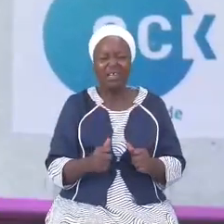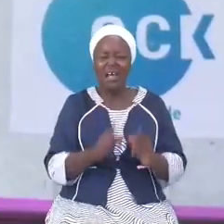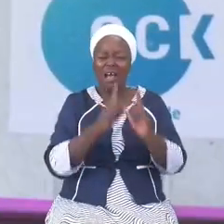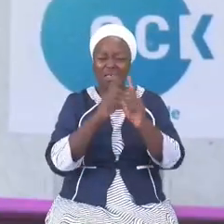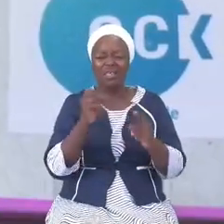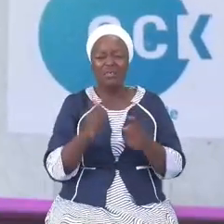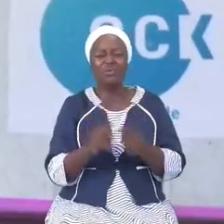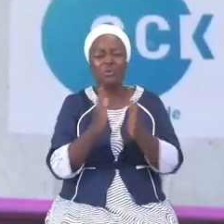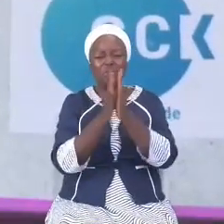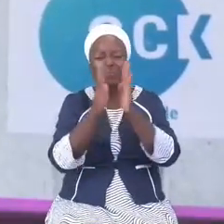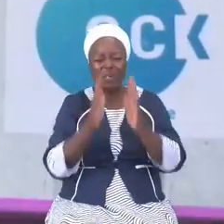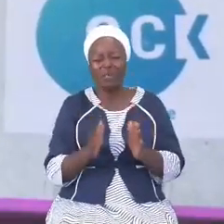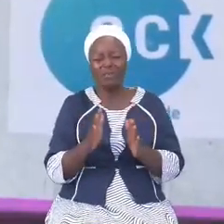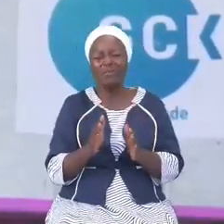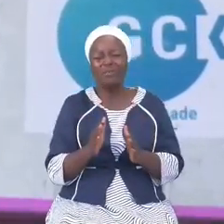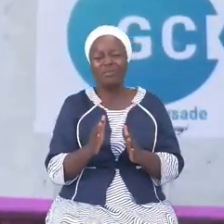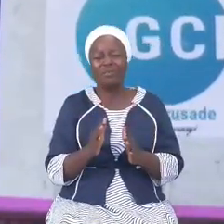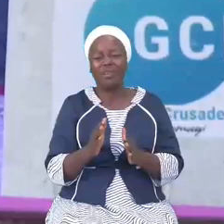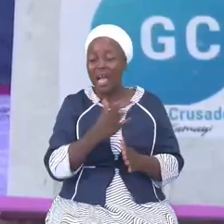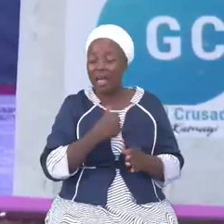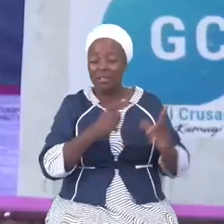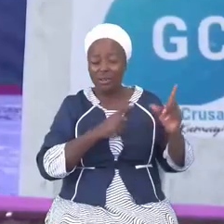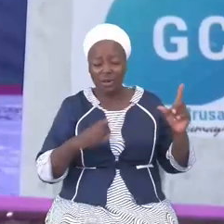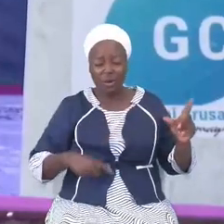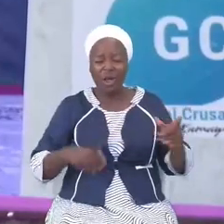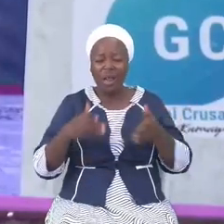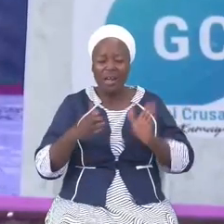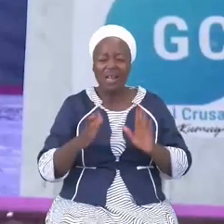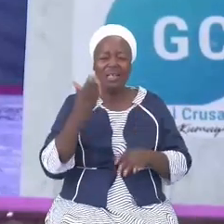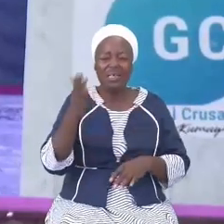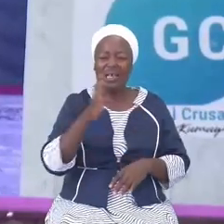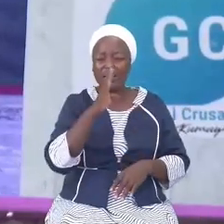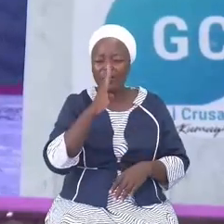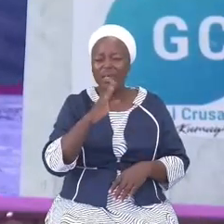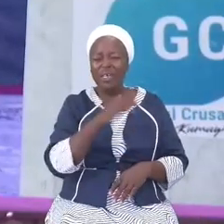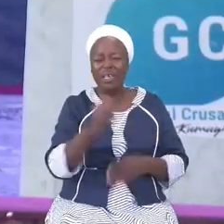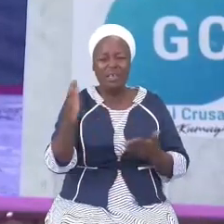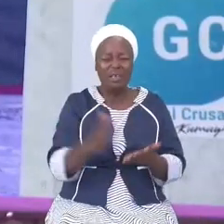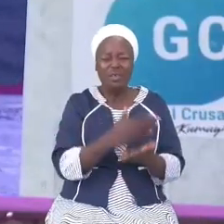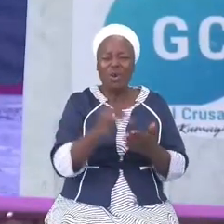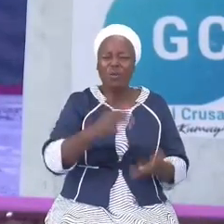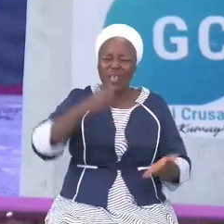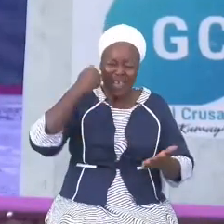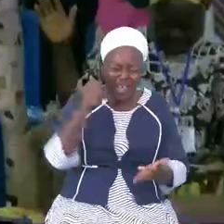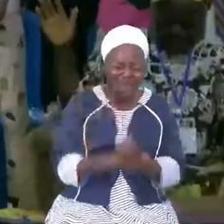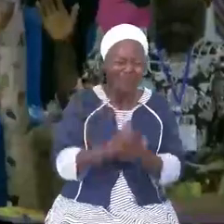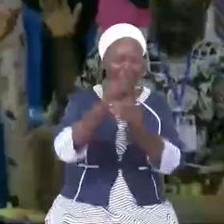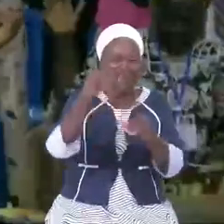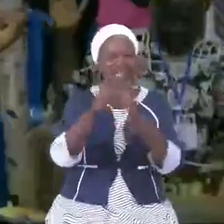prières. Et Seigneur, qui est un chant d'amen au ciel.